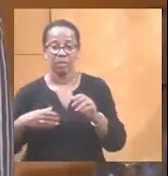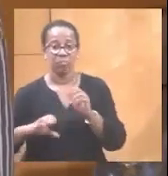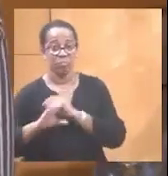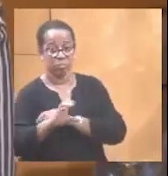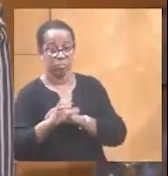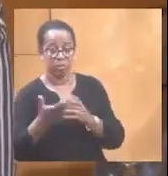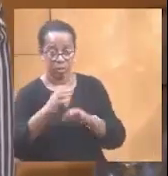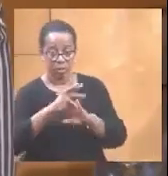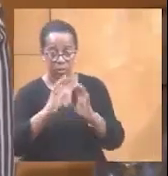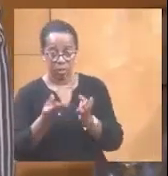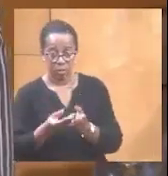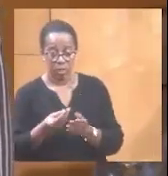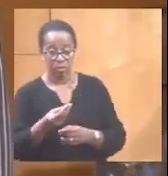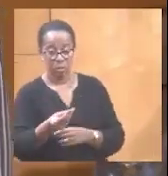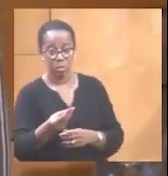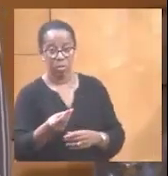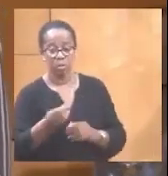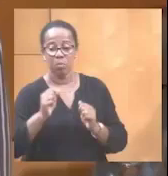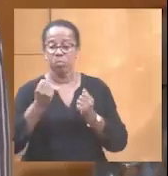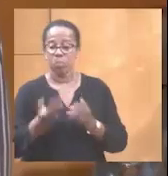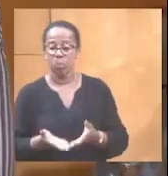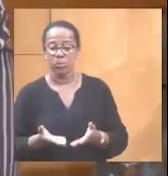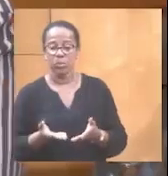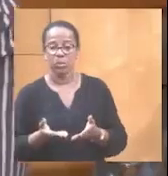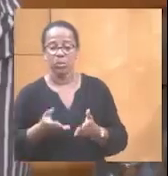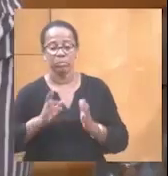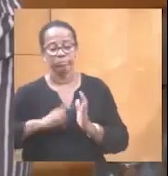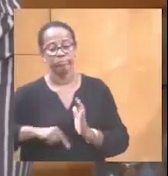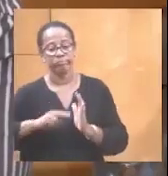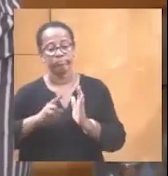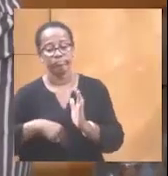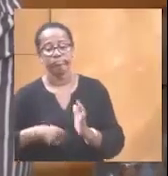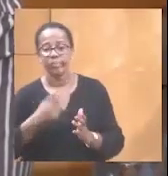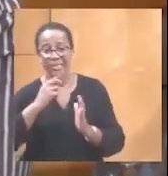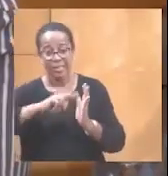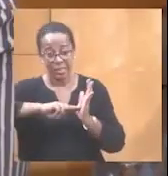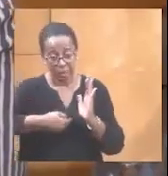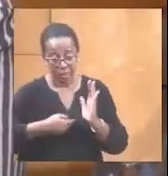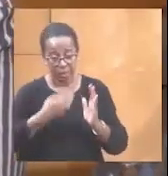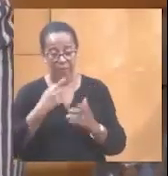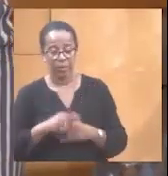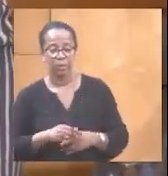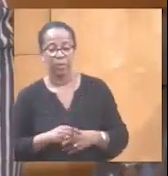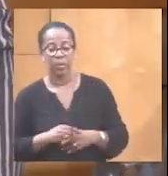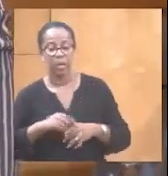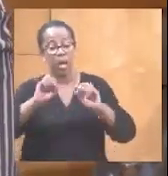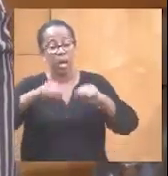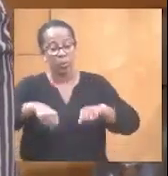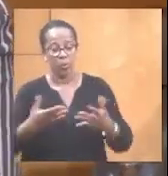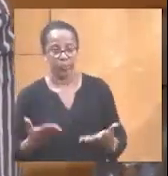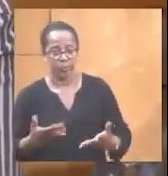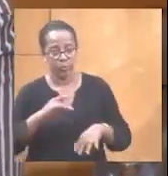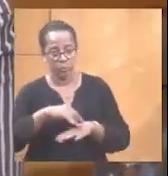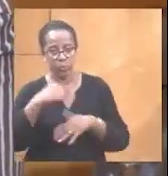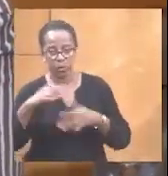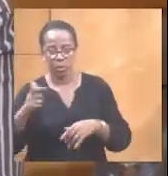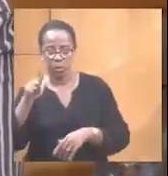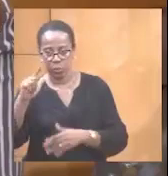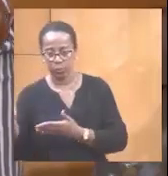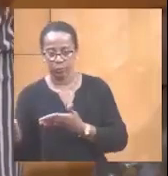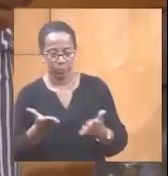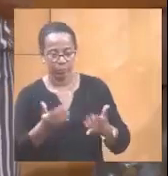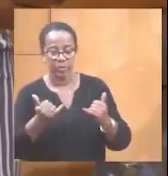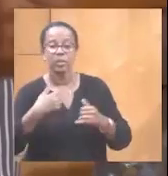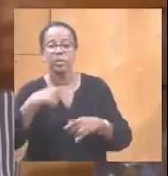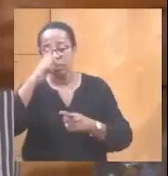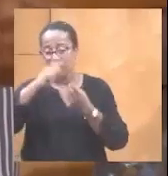nous a proposé de signer des pactes. Et j'ai eu l'occasion ici de rapporter déjà 2 pactes. Un qui s'appelait le